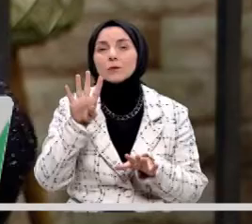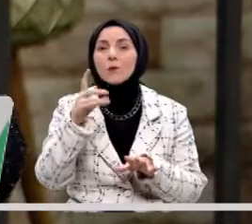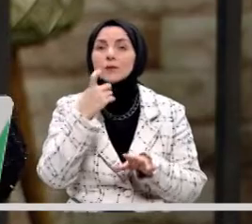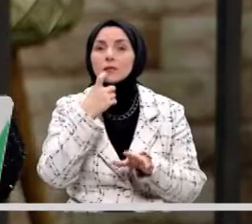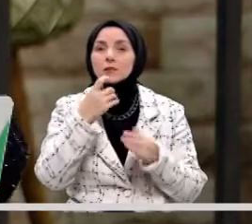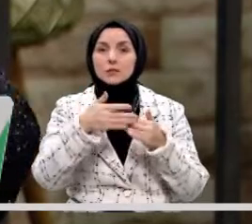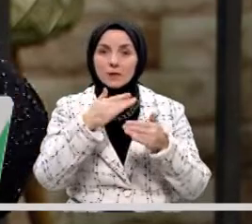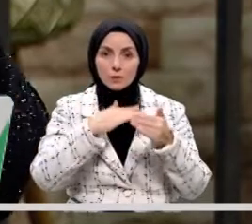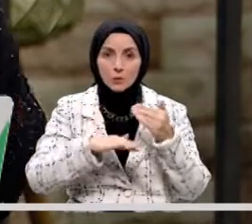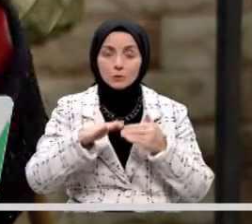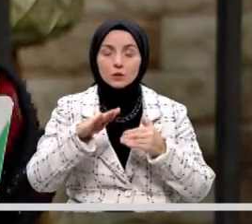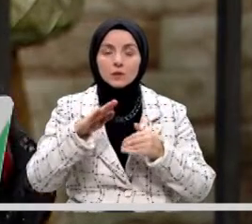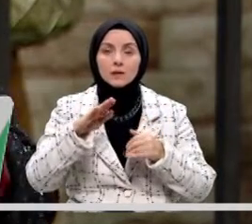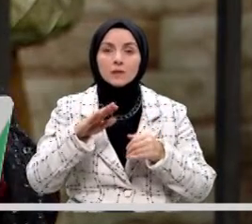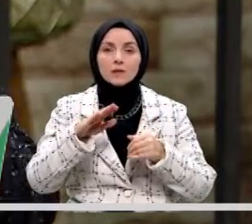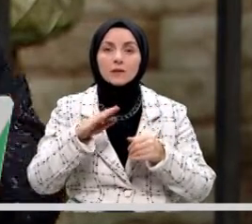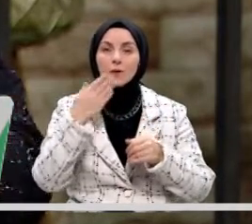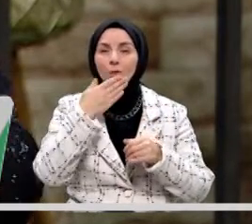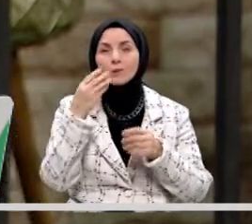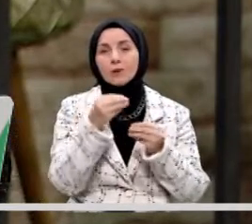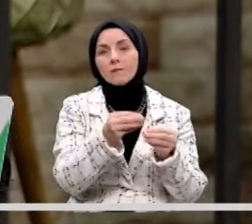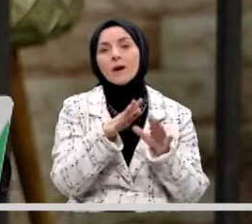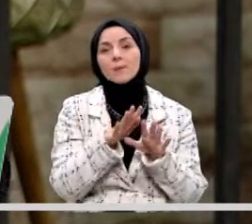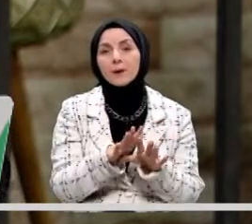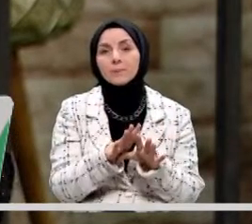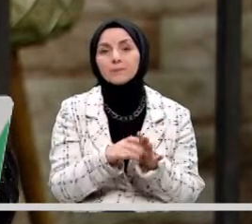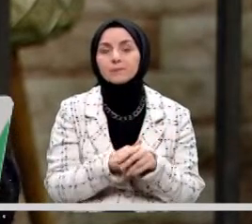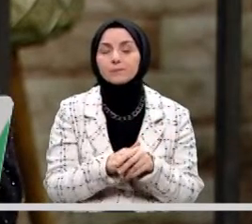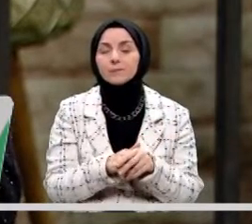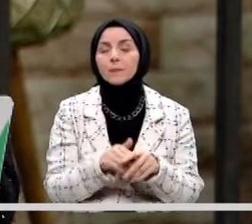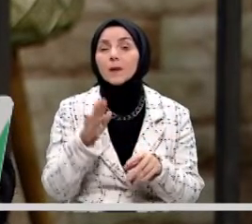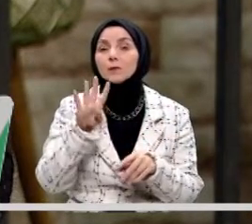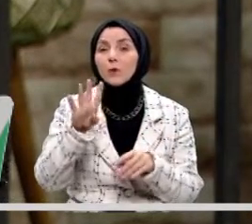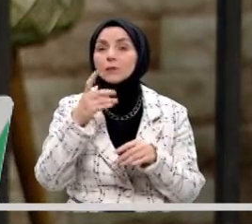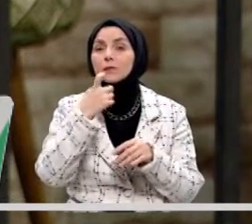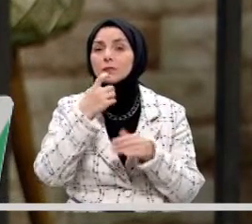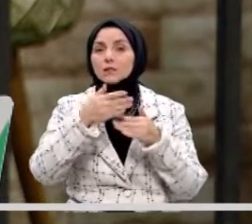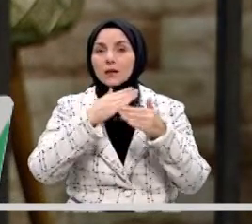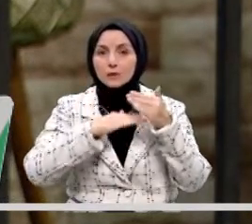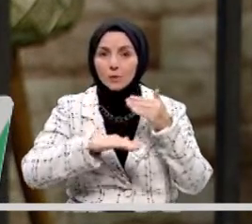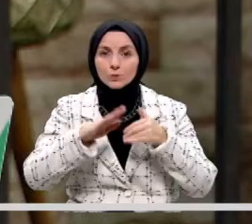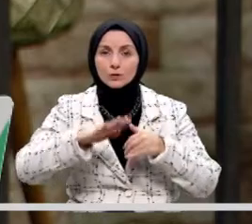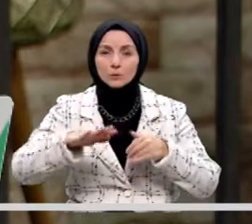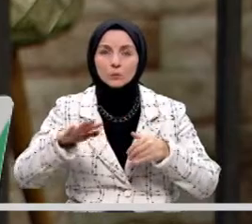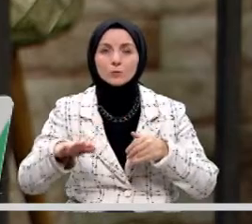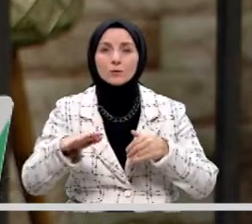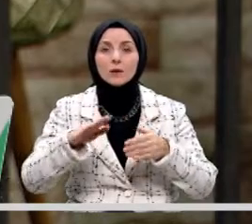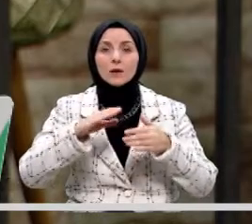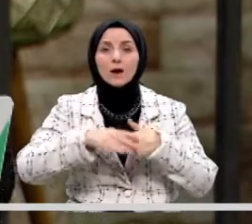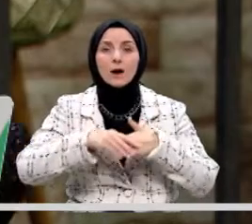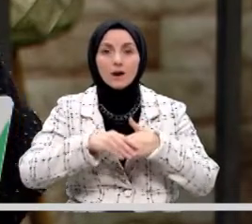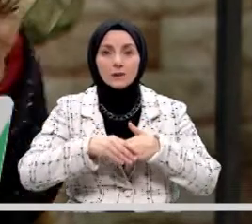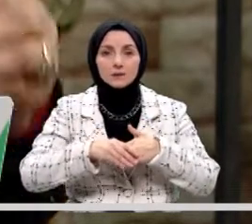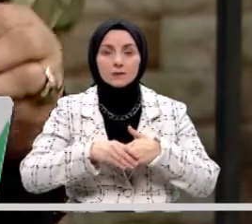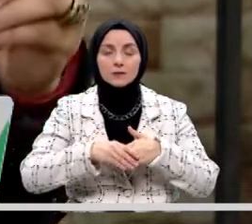oynamakta zorlanır bulunduğu ortama uyuma uyum sağlamakta zorlanır benim evladım 4 yaşından önce